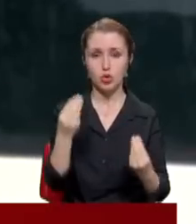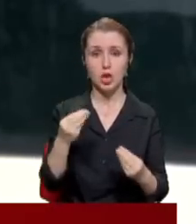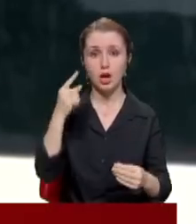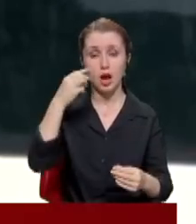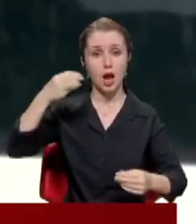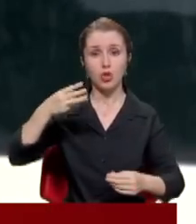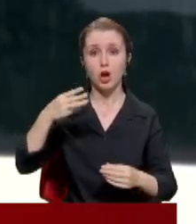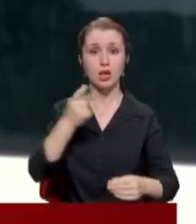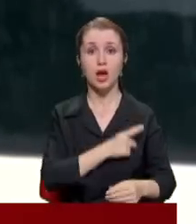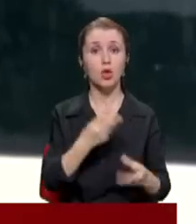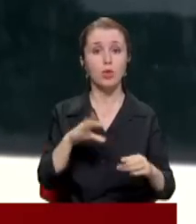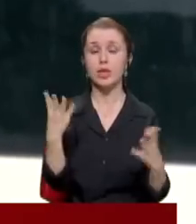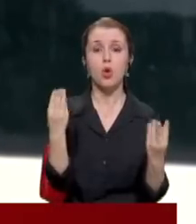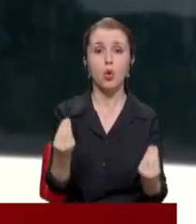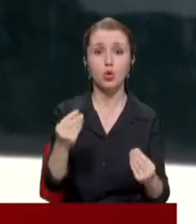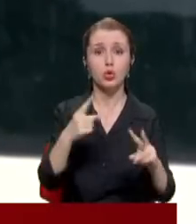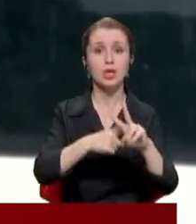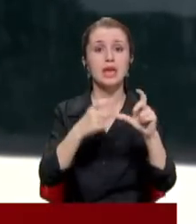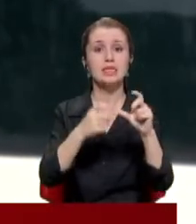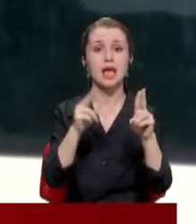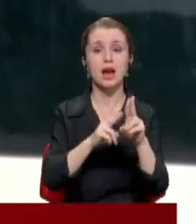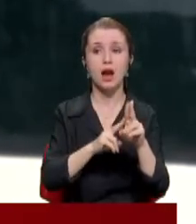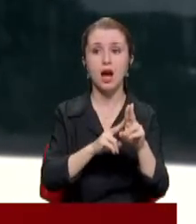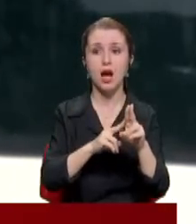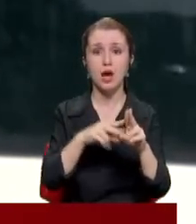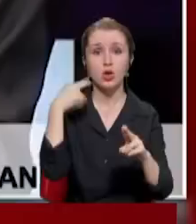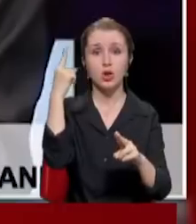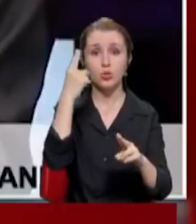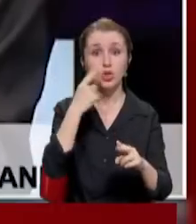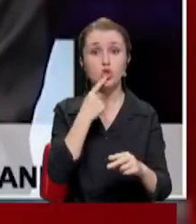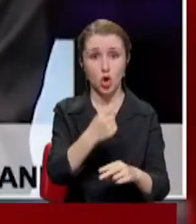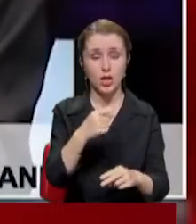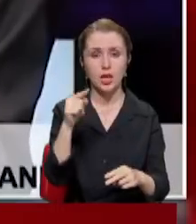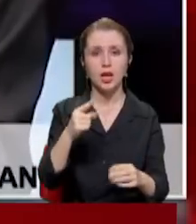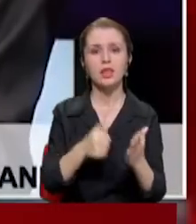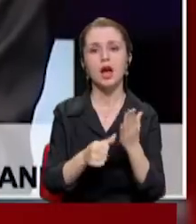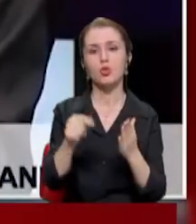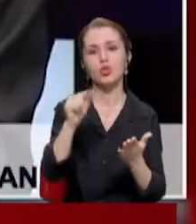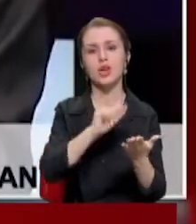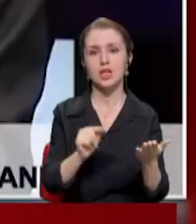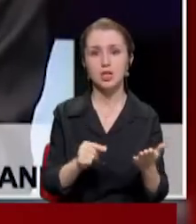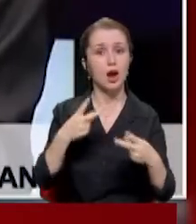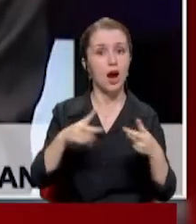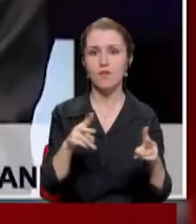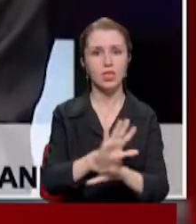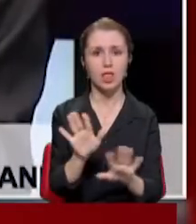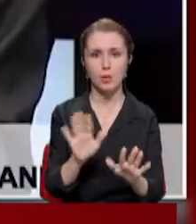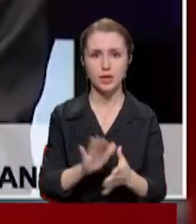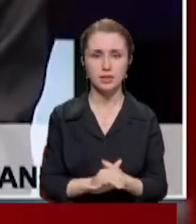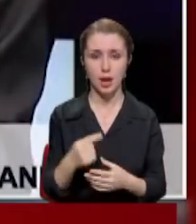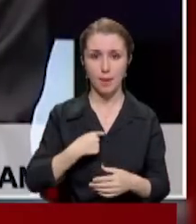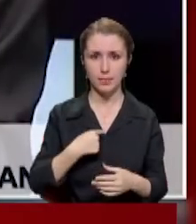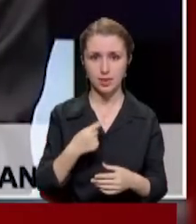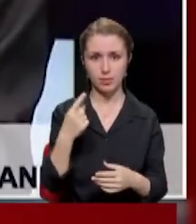Erdoğan aday olamaz. Ne oldu? Yüksek Seçim Kurulu suratlarına vurdu mu? Tarih bunları yazacak. Bu affedilebilir bir şey değil ki